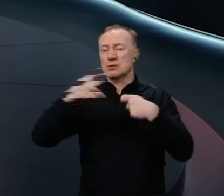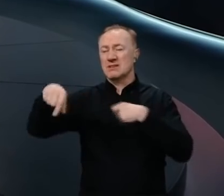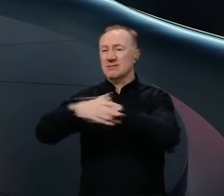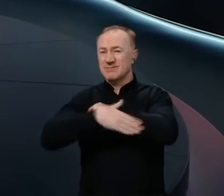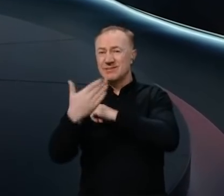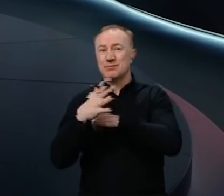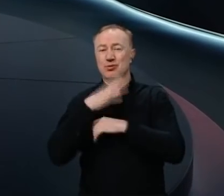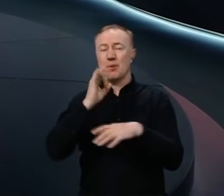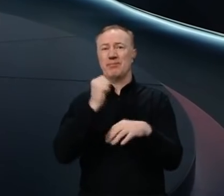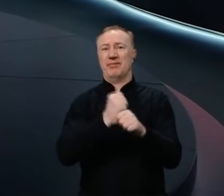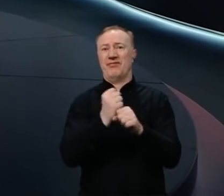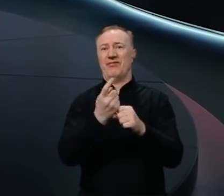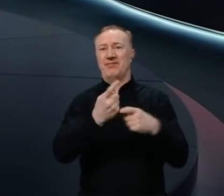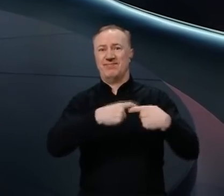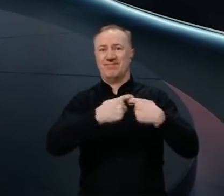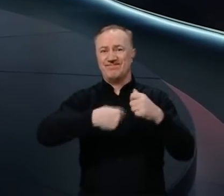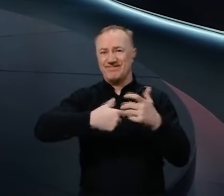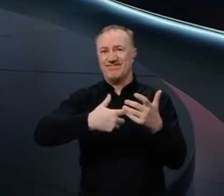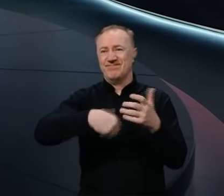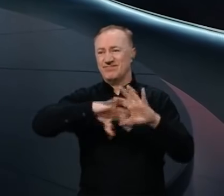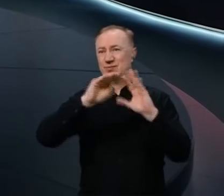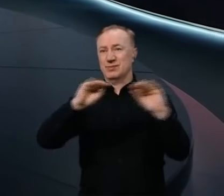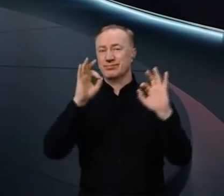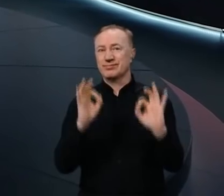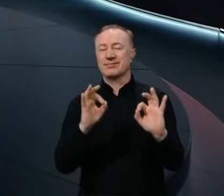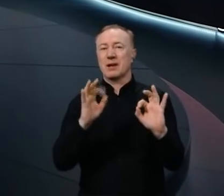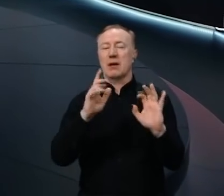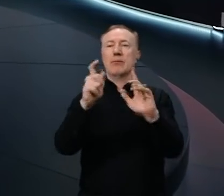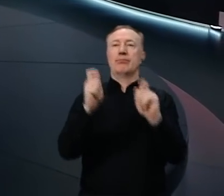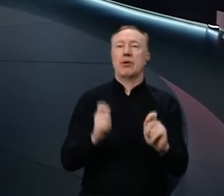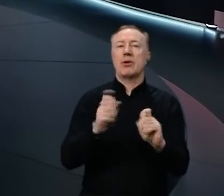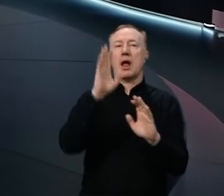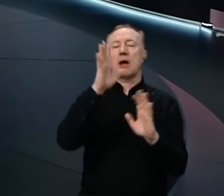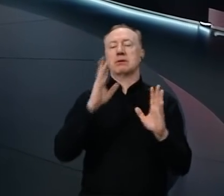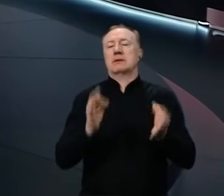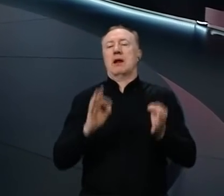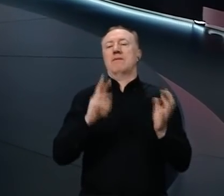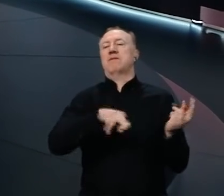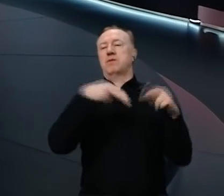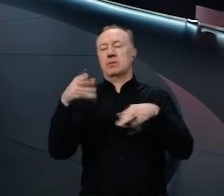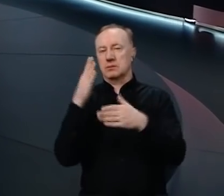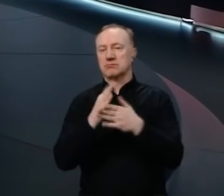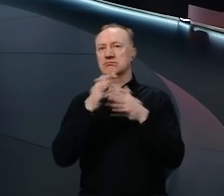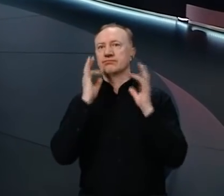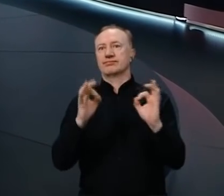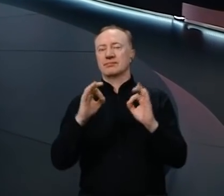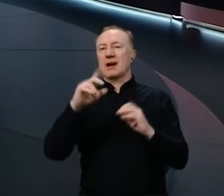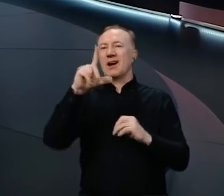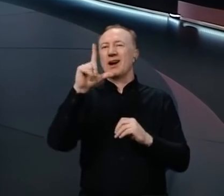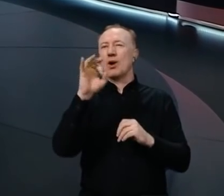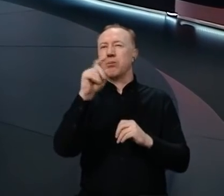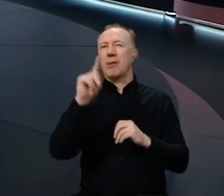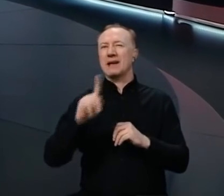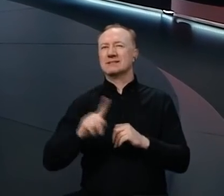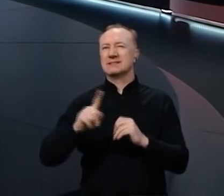musiał się z drużyną pożegnać i i szybko to postawił na nogi bobowi też słyszeliśmy o lopezie który też gdzieś tam przeżywał